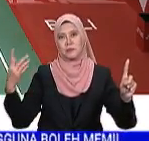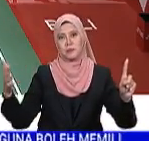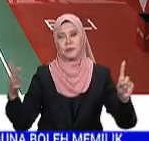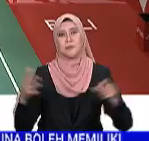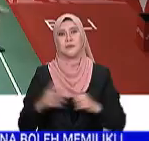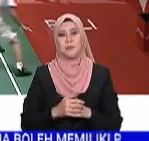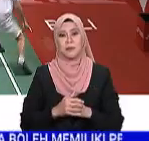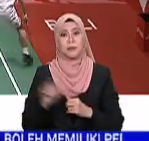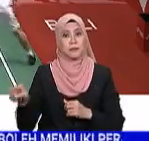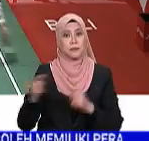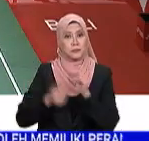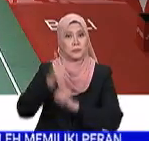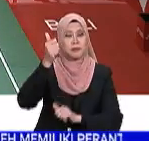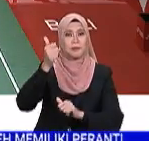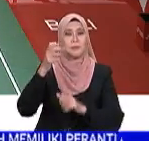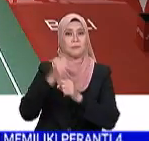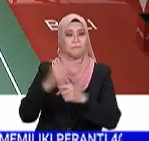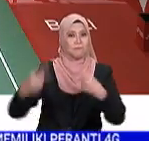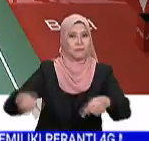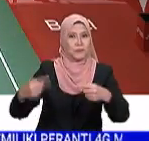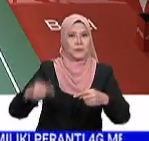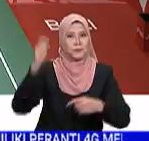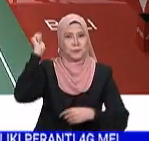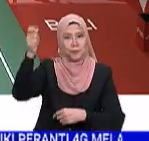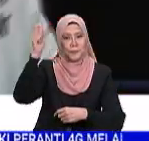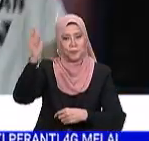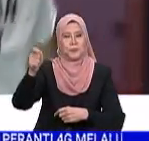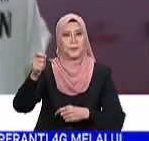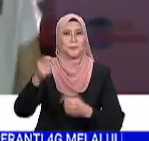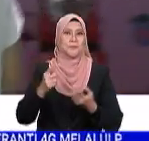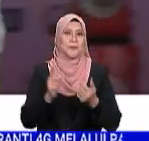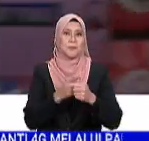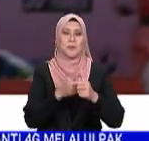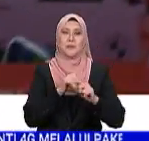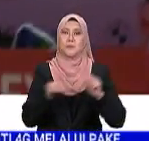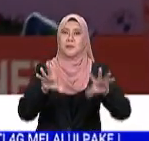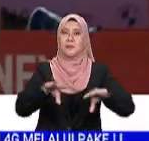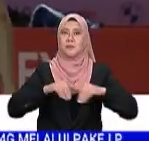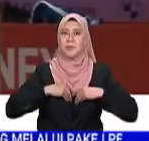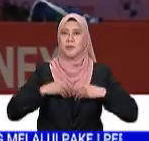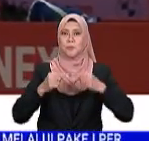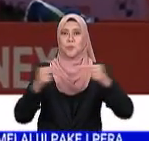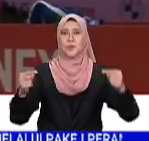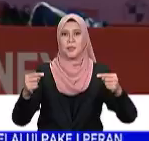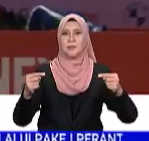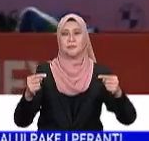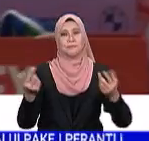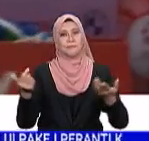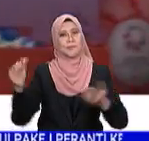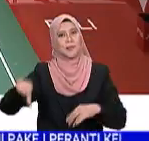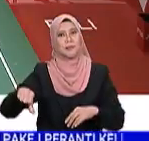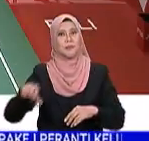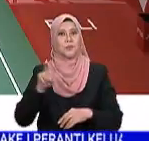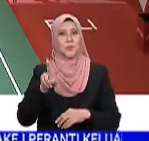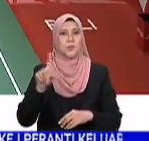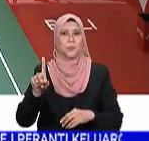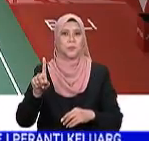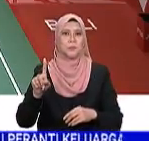yushin ini dipercaya memberitakan dingin di set pertama namun terpaksa akur dengan keputusan kekalahan